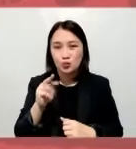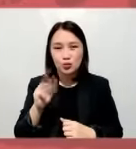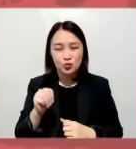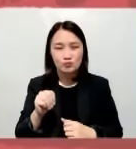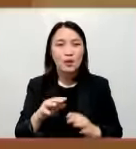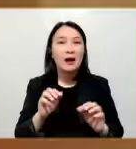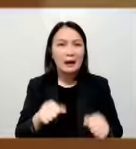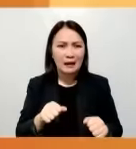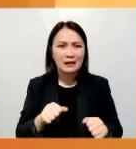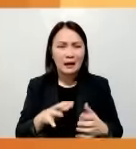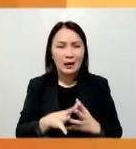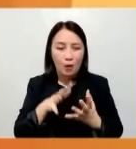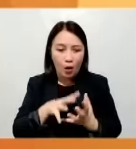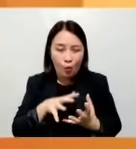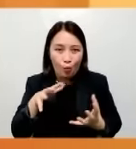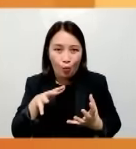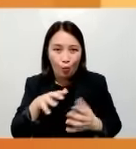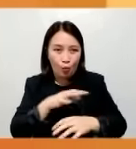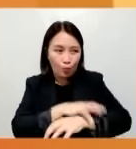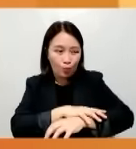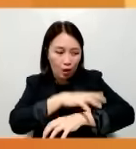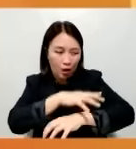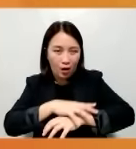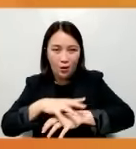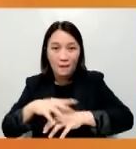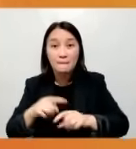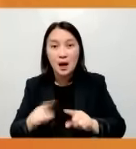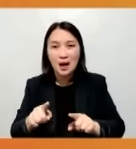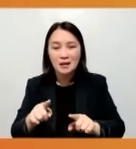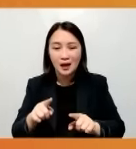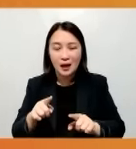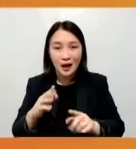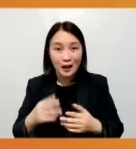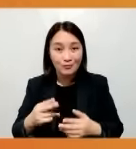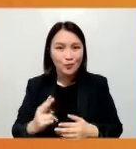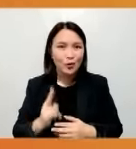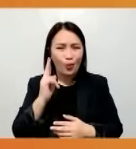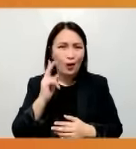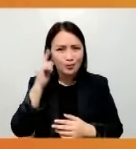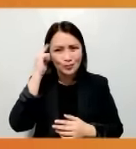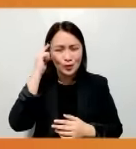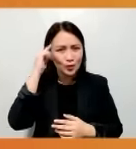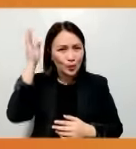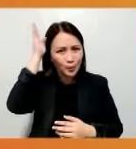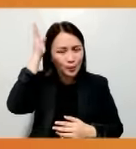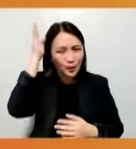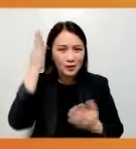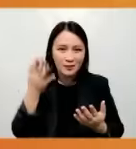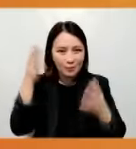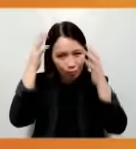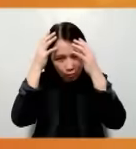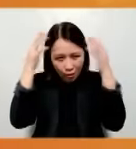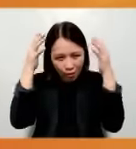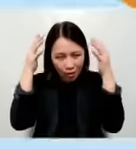natin pamamaga, pero ibang usapan pag umabot yan sa brainstem. Mamamaga kasi ito at posibleng mamagali ng utak. Maaring